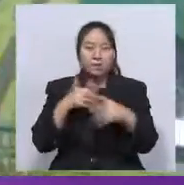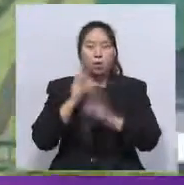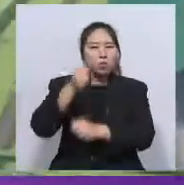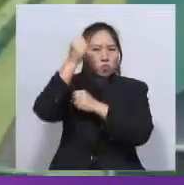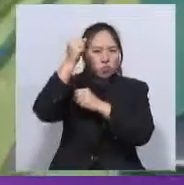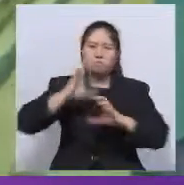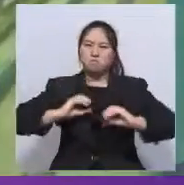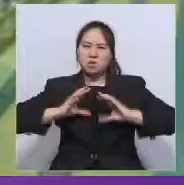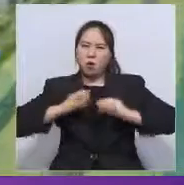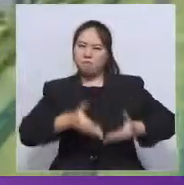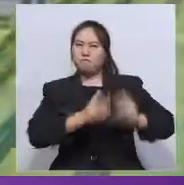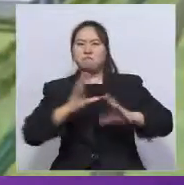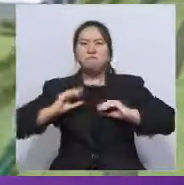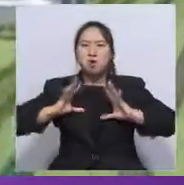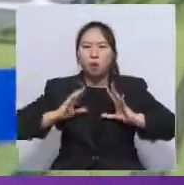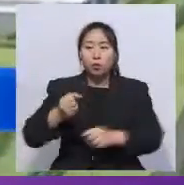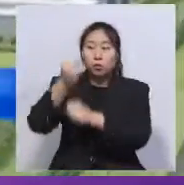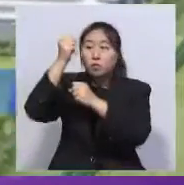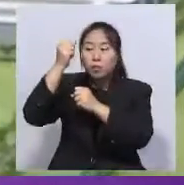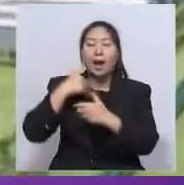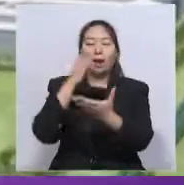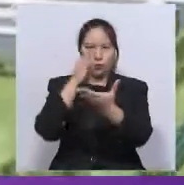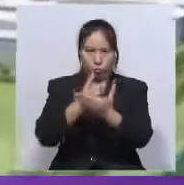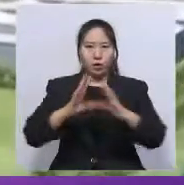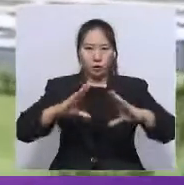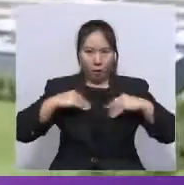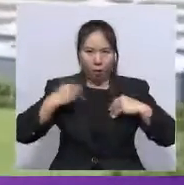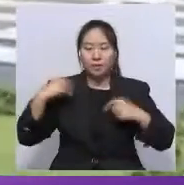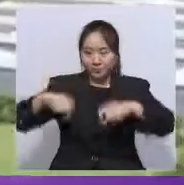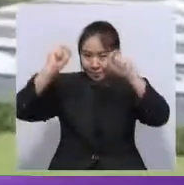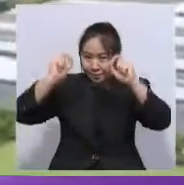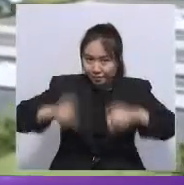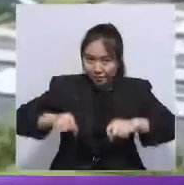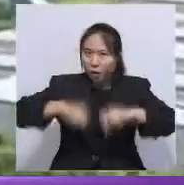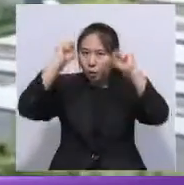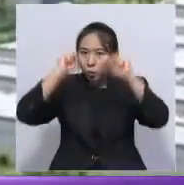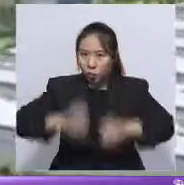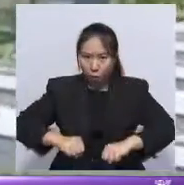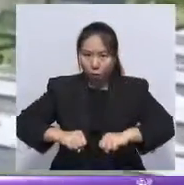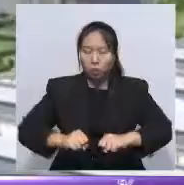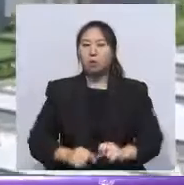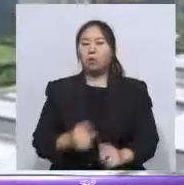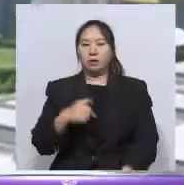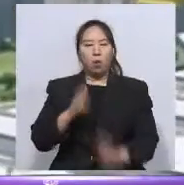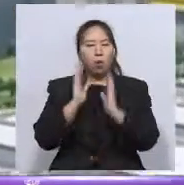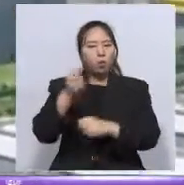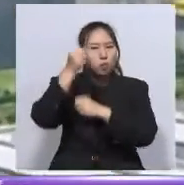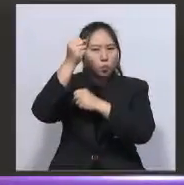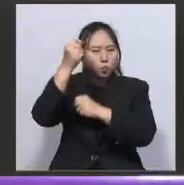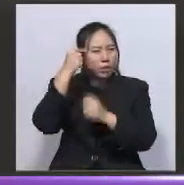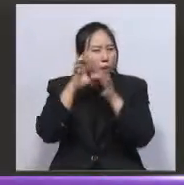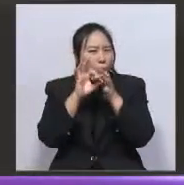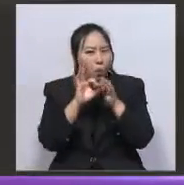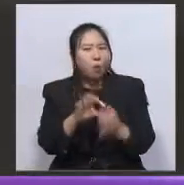างโรงไฟฟ้ายอมยุติการชุมนุมและมีการลงนามบันทึกข้อตกลงระหว่างกันโดยประเด็นที่ผู้ชุมนุมกังวลเรื่องผ